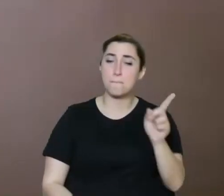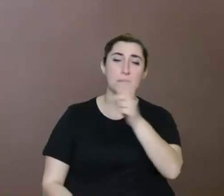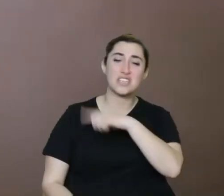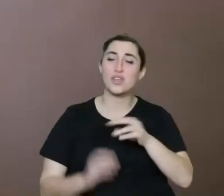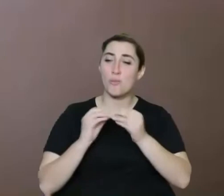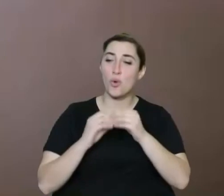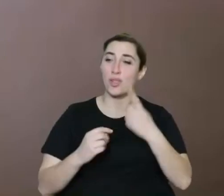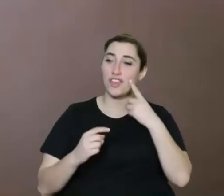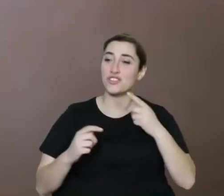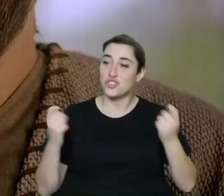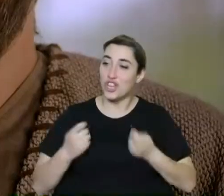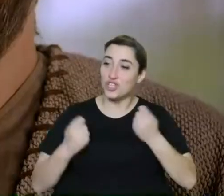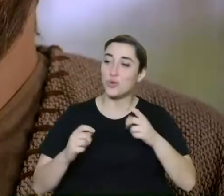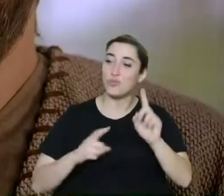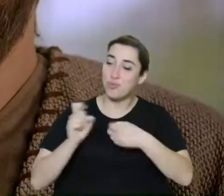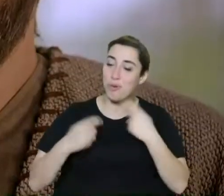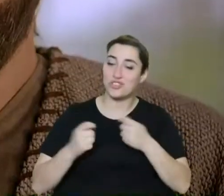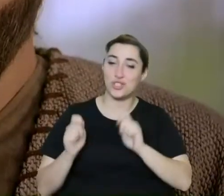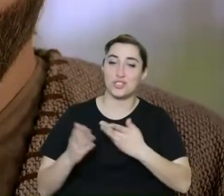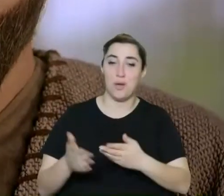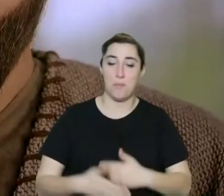Başkalarının derdine dermanlıktır onunkisi.